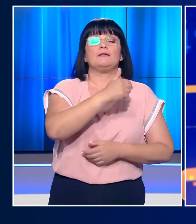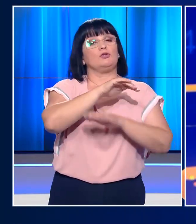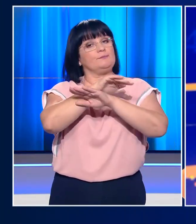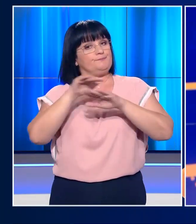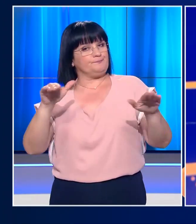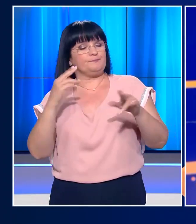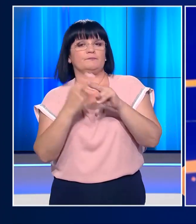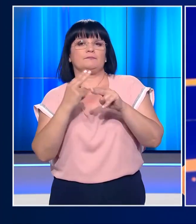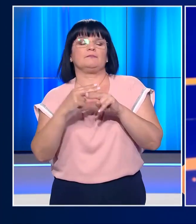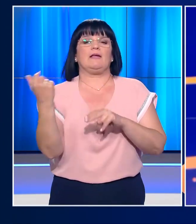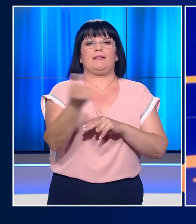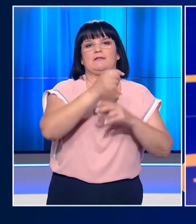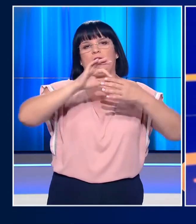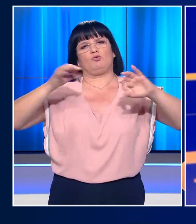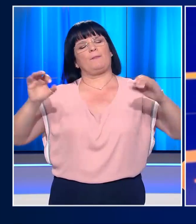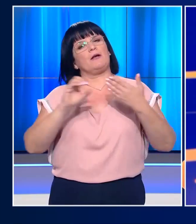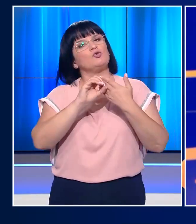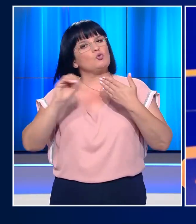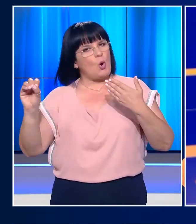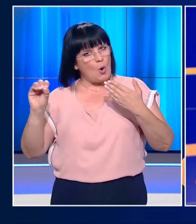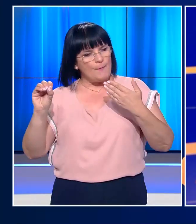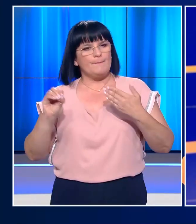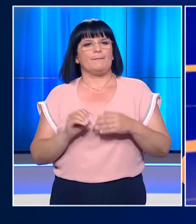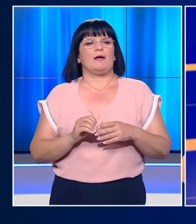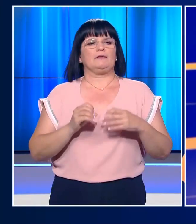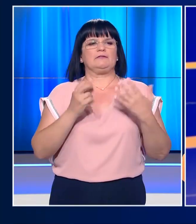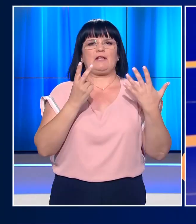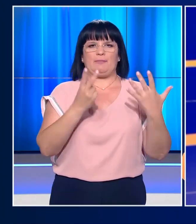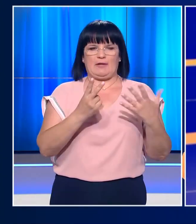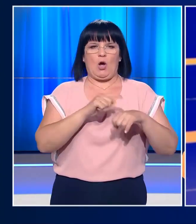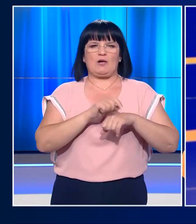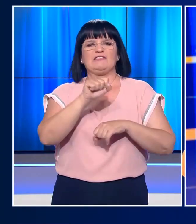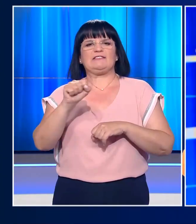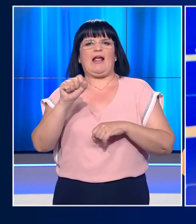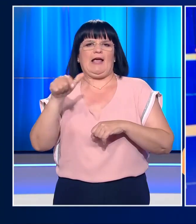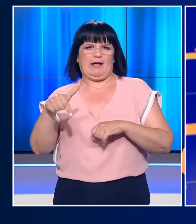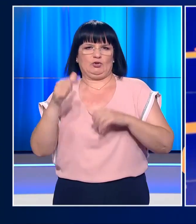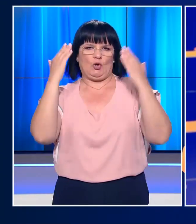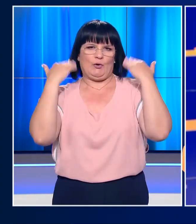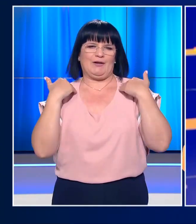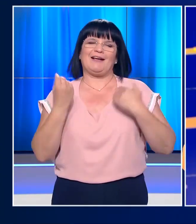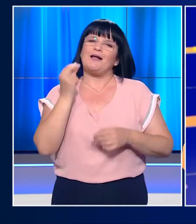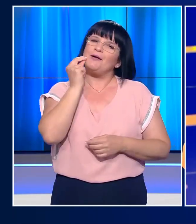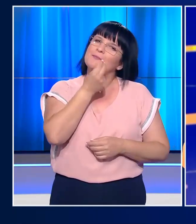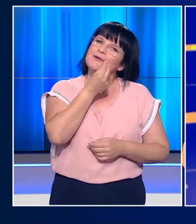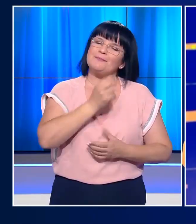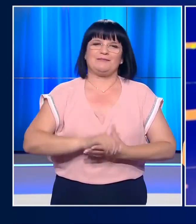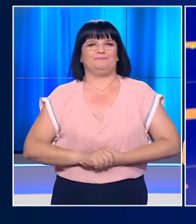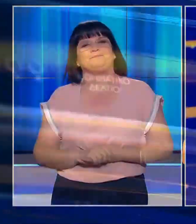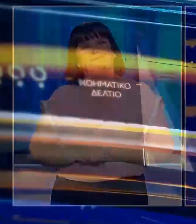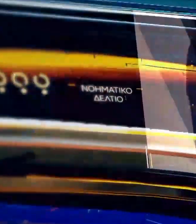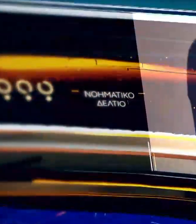μας ολοκληρώθηκε. Όλη η επικαιρότητα αναλυτικά στο κεντρικό δελτίο του Open στις 7 με τη Στέλλα Γκαντόνα. Καλό απόγευμα σε όλους.